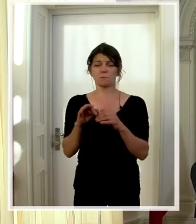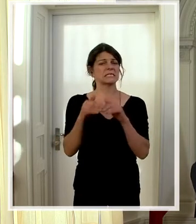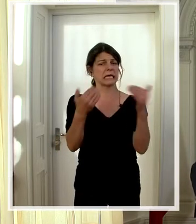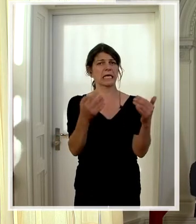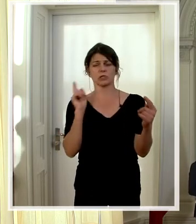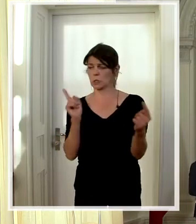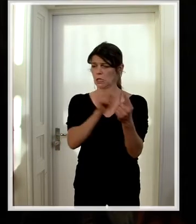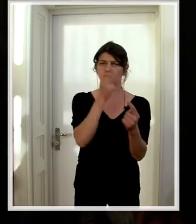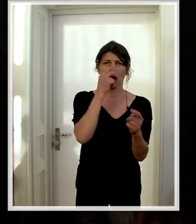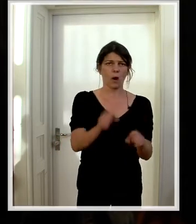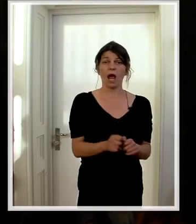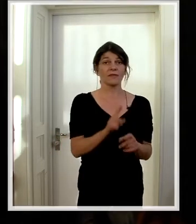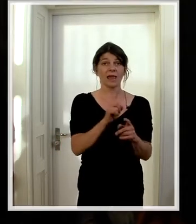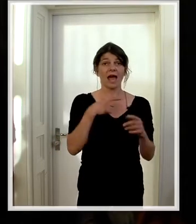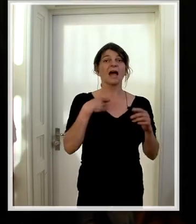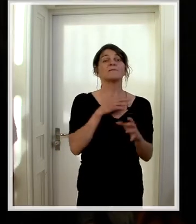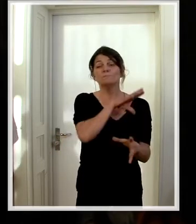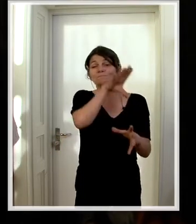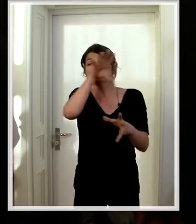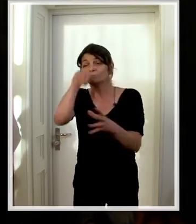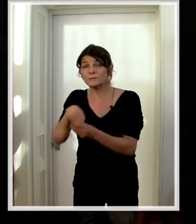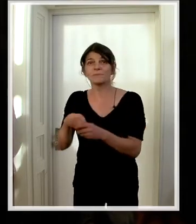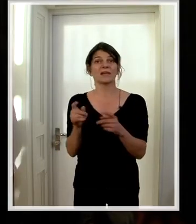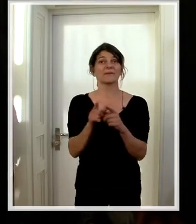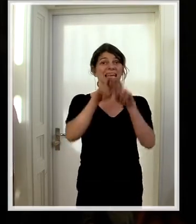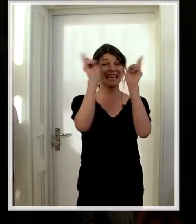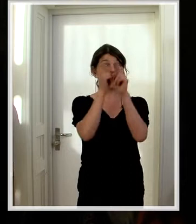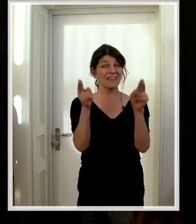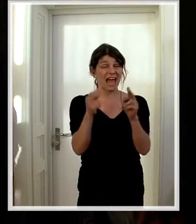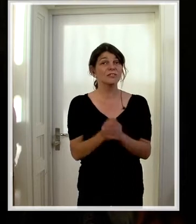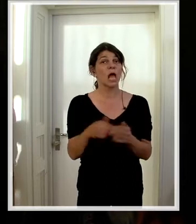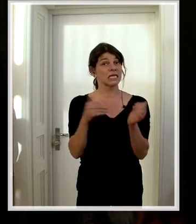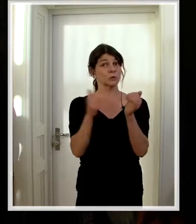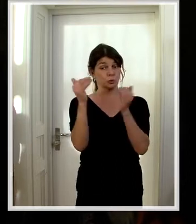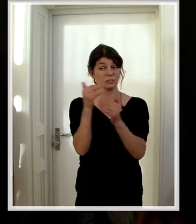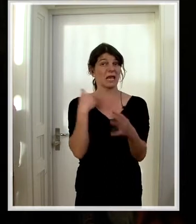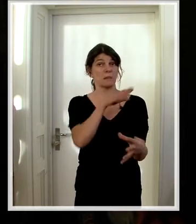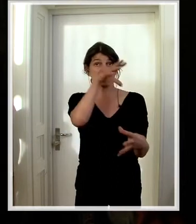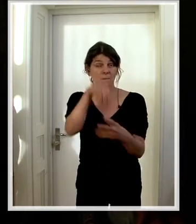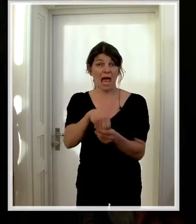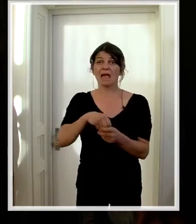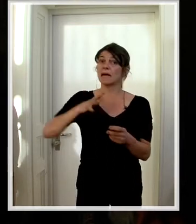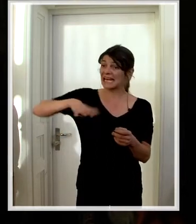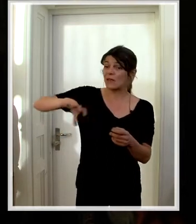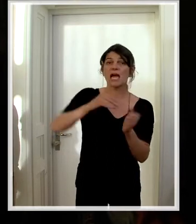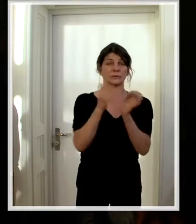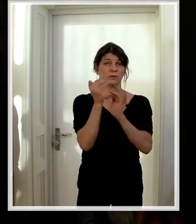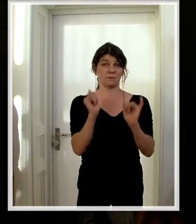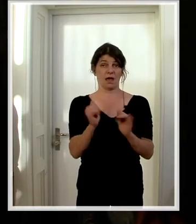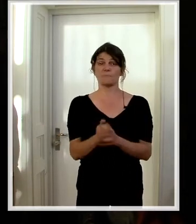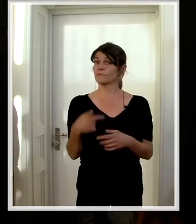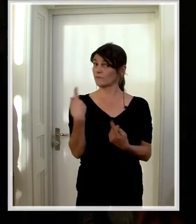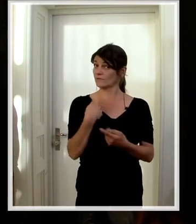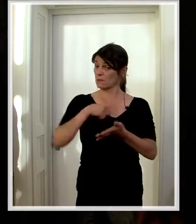kann. Wir binden uns da, wie es der Erich vorher gefordert hat, in ein internationales System, in ein regionales System. Wir haben gesehen, wir